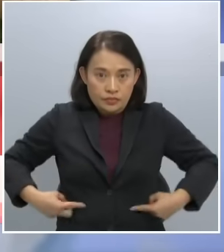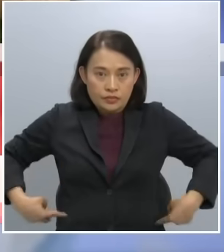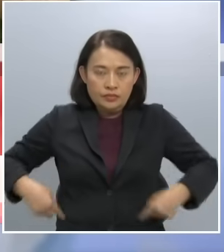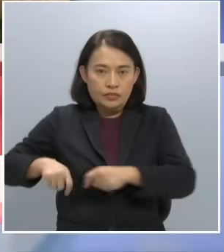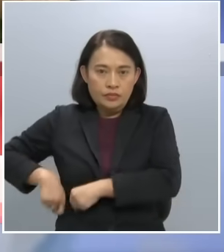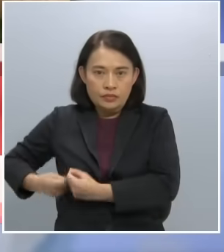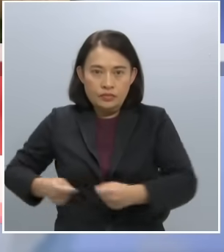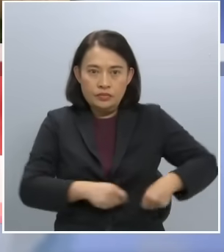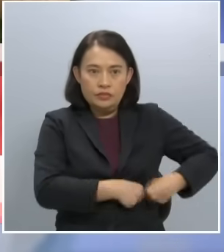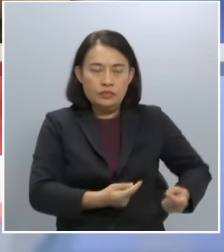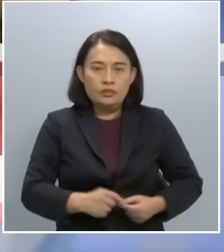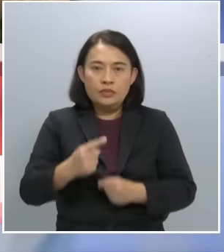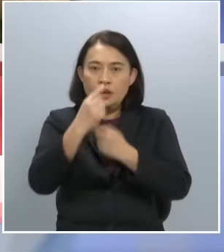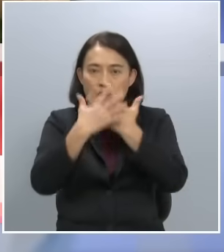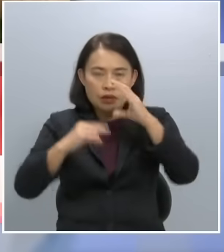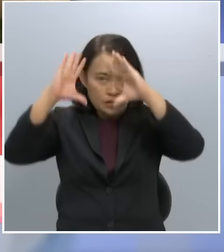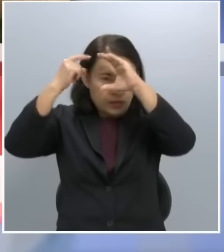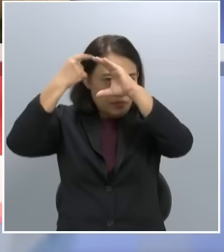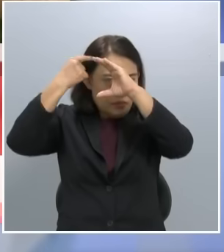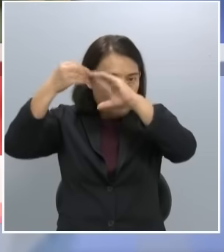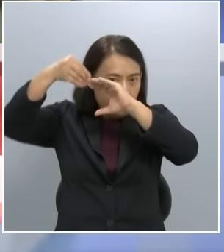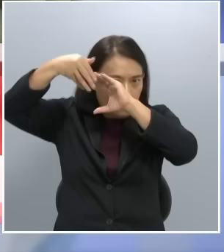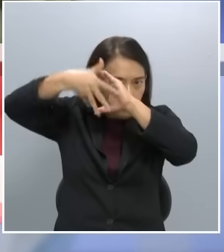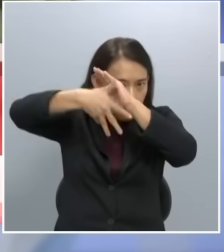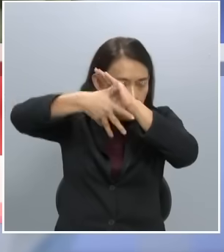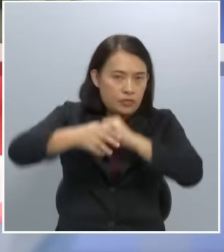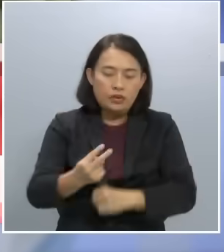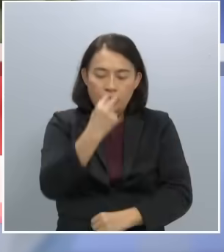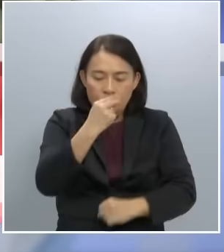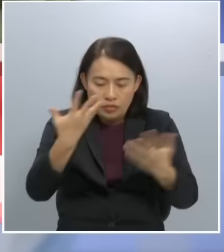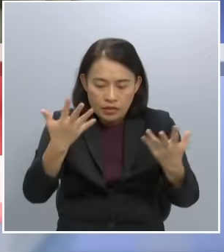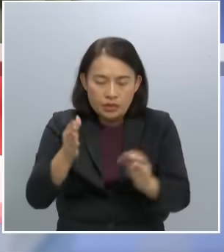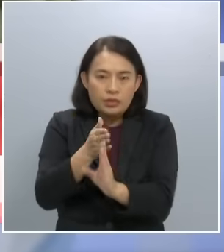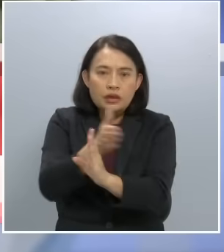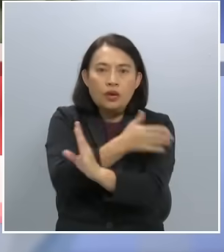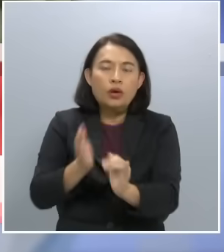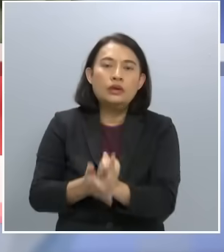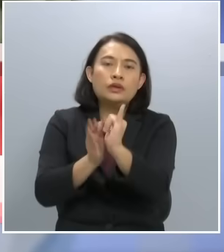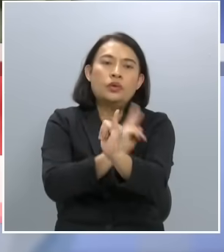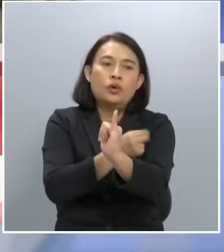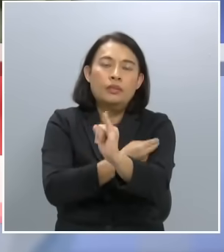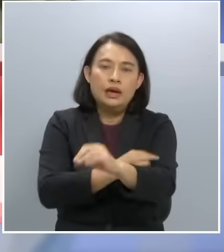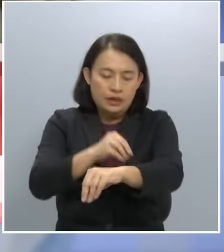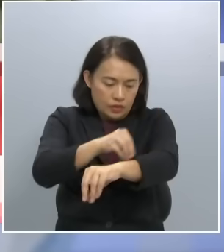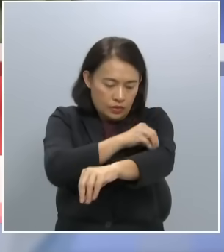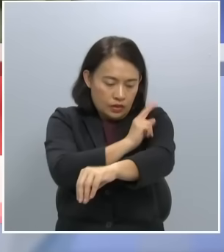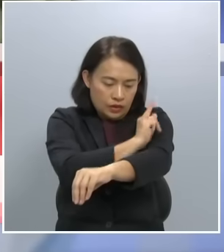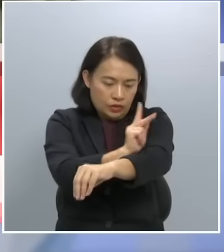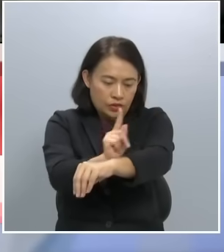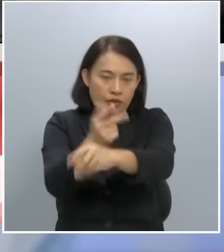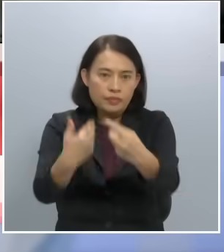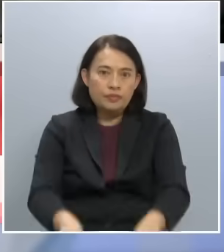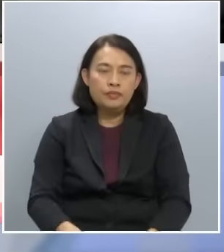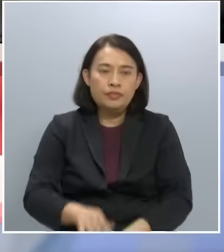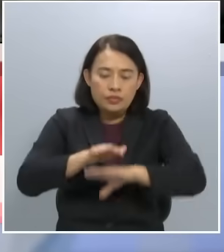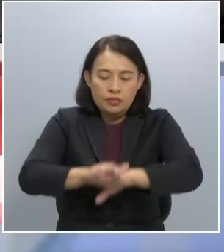ซีกเพือดในสมองไหลัดอากาศหายใจมาตั้งแต่ก่อนจะส่งโรงพยาบาลแล้วเขียวหมดแล้วอ่ะค่ะชีพจรกลับมาแต่ว่า